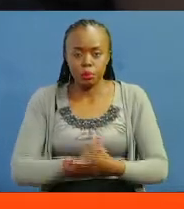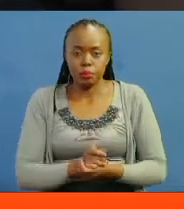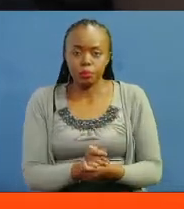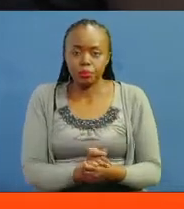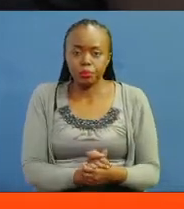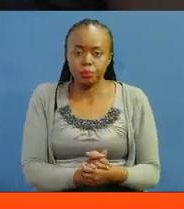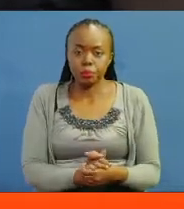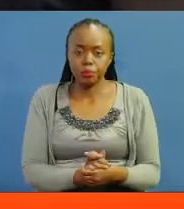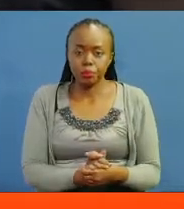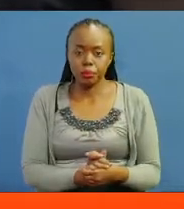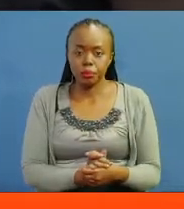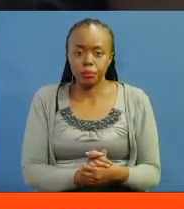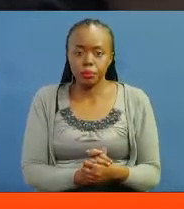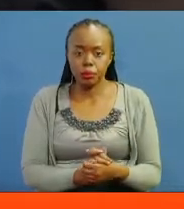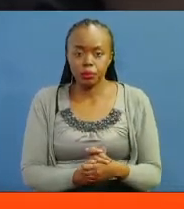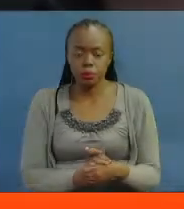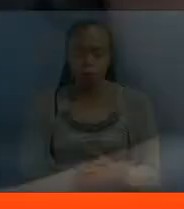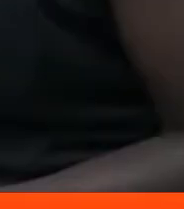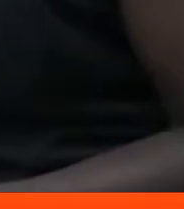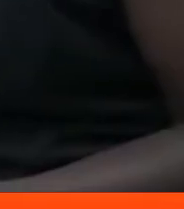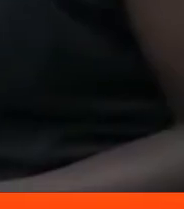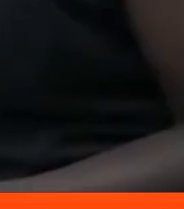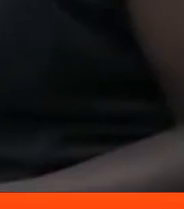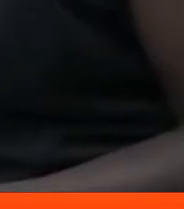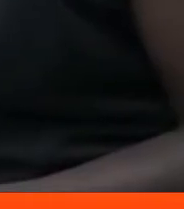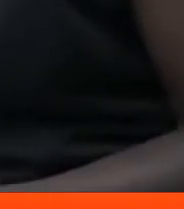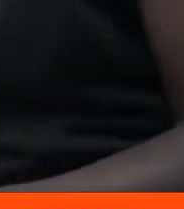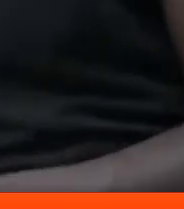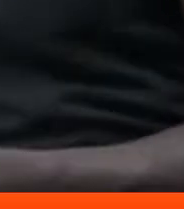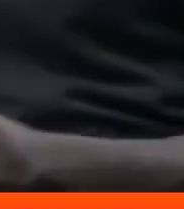Nikiripotia KUTV, jina langu ni Manal Shami.